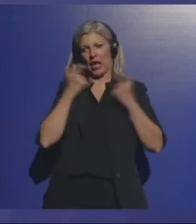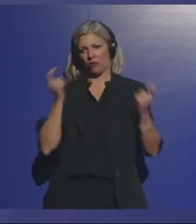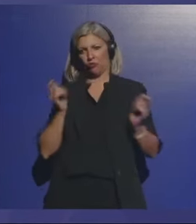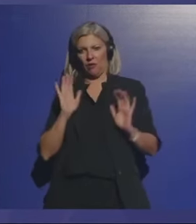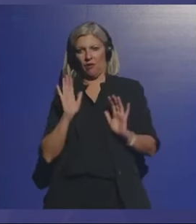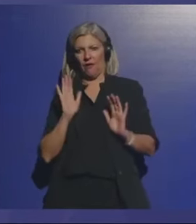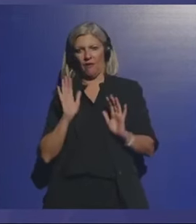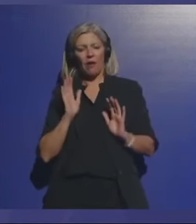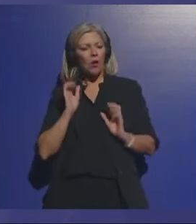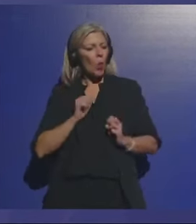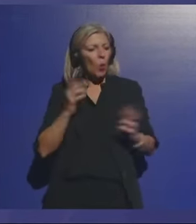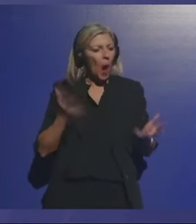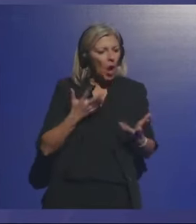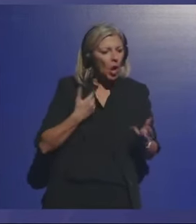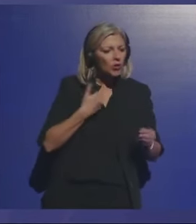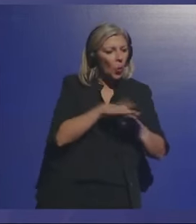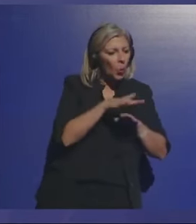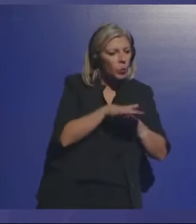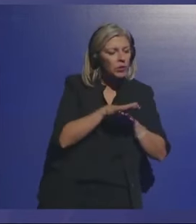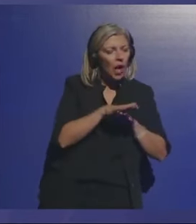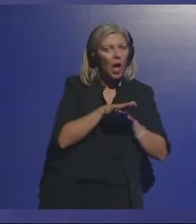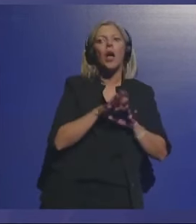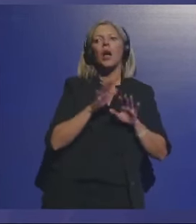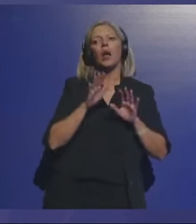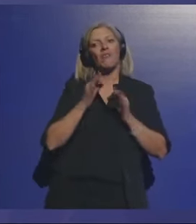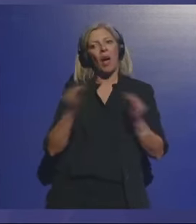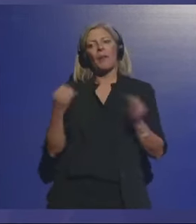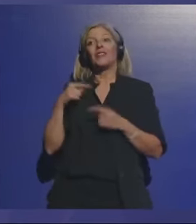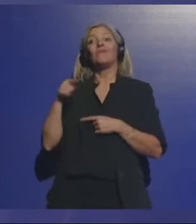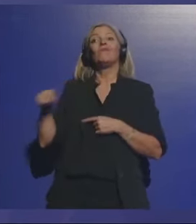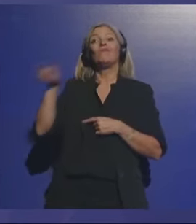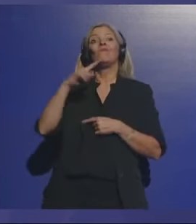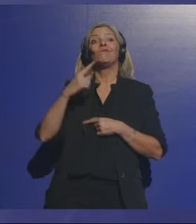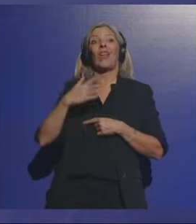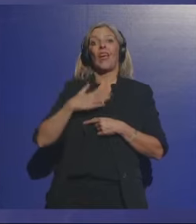e gli anni passano